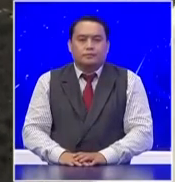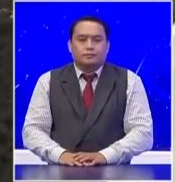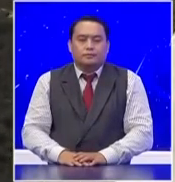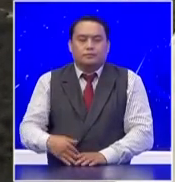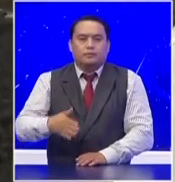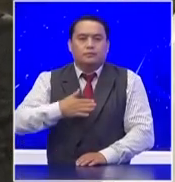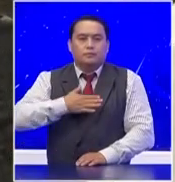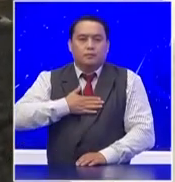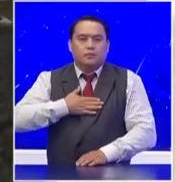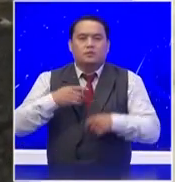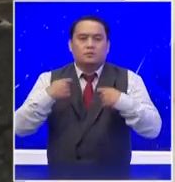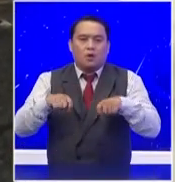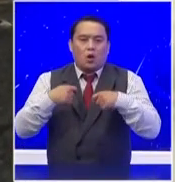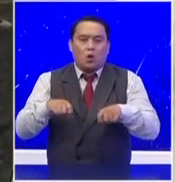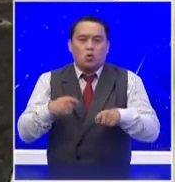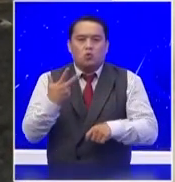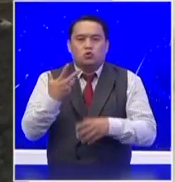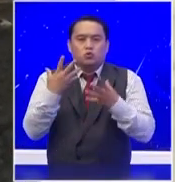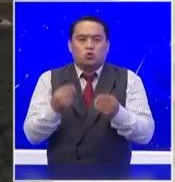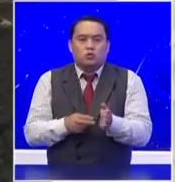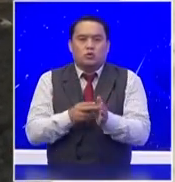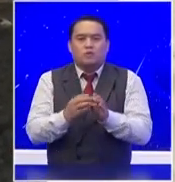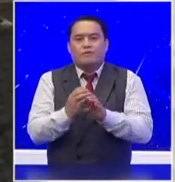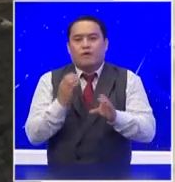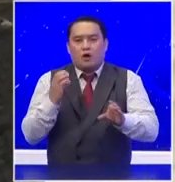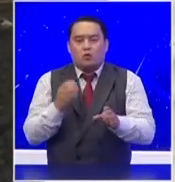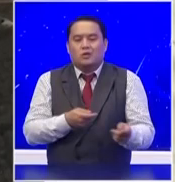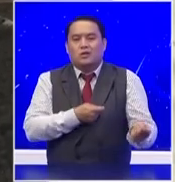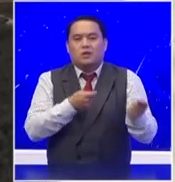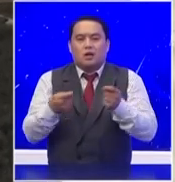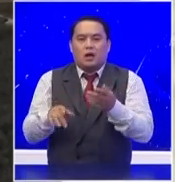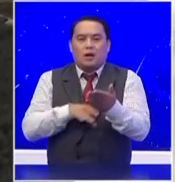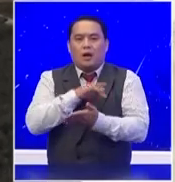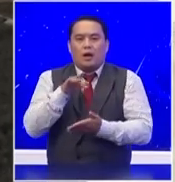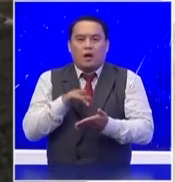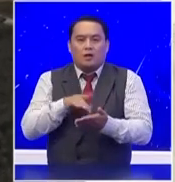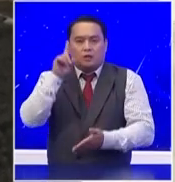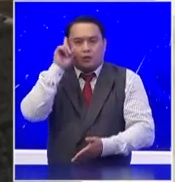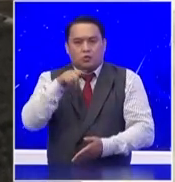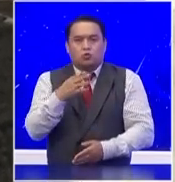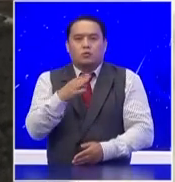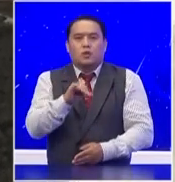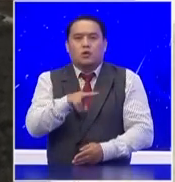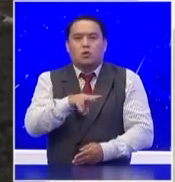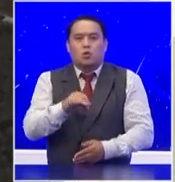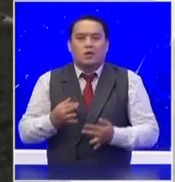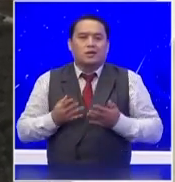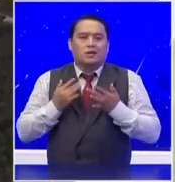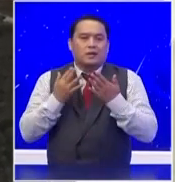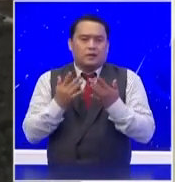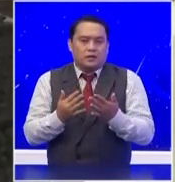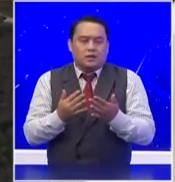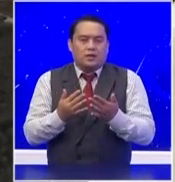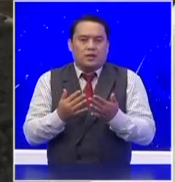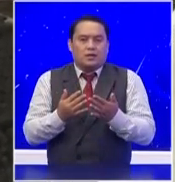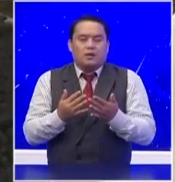Біз Шұбаркөл көмірін сатамыз. 3 күн ішінде 8 вагон келіп түсті. Басқа қаладан алдырттық. Өздеріңіз білесіздер, Шұбаркөл көмірі сұранысқа ие өнім.